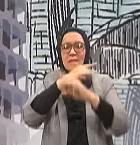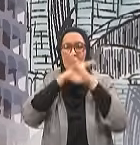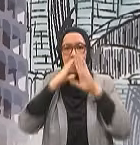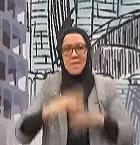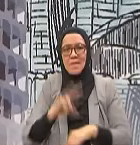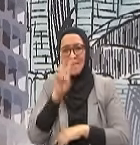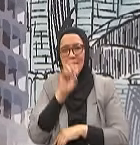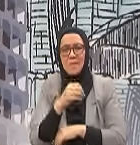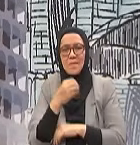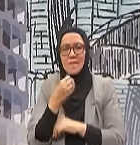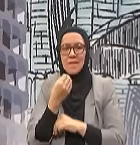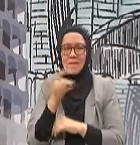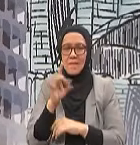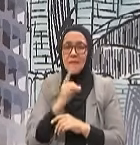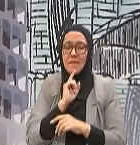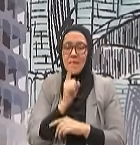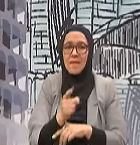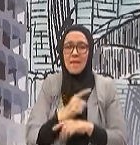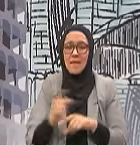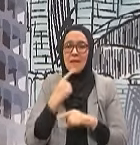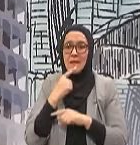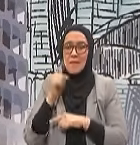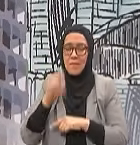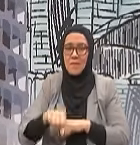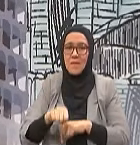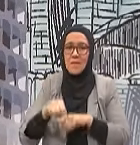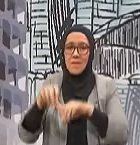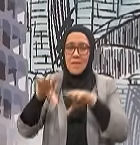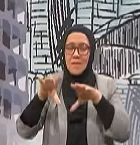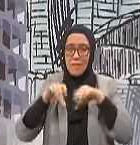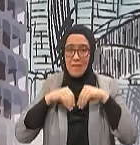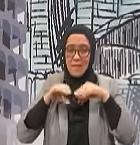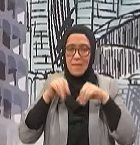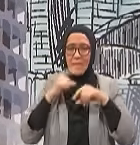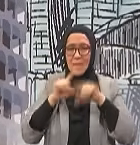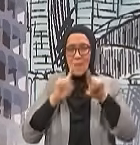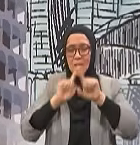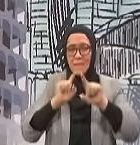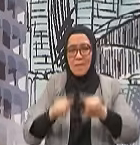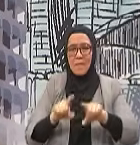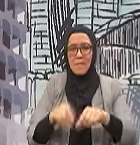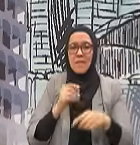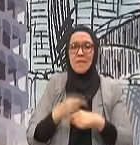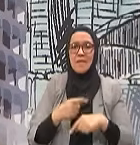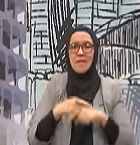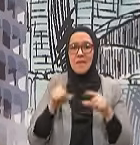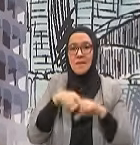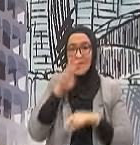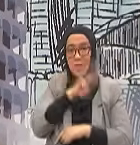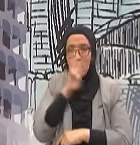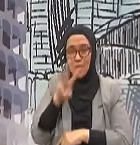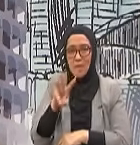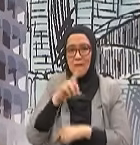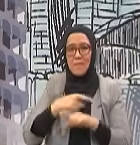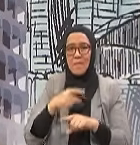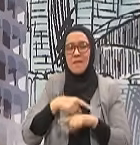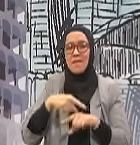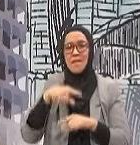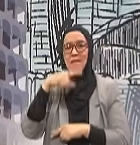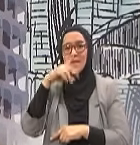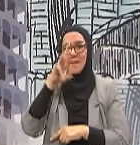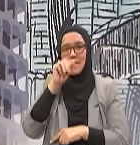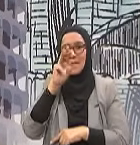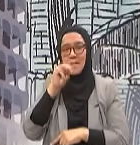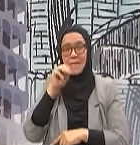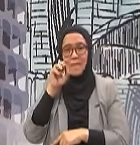daripada menteri dan juga timbalan menteri yang berkaitan di portal arti m klik dan klik pautan art yang paling bisanya ataupun hal kami